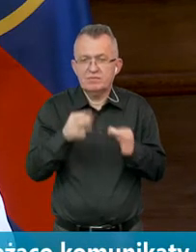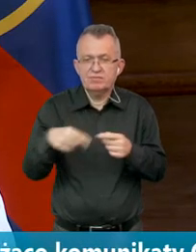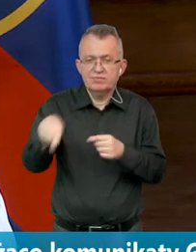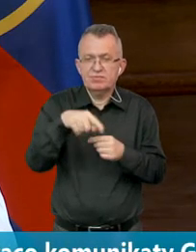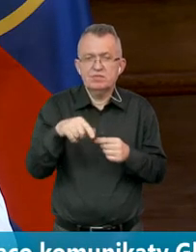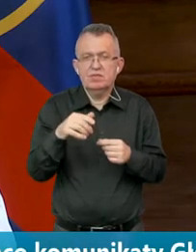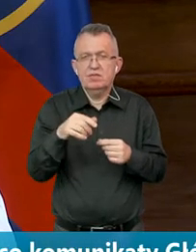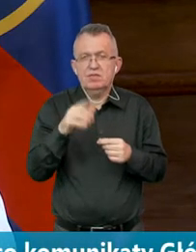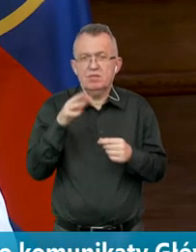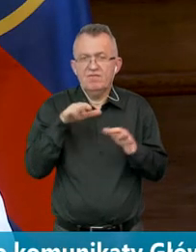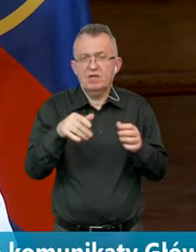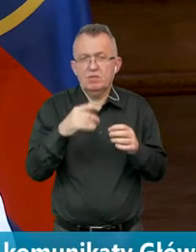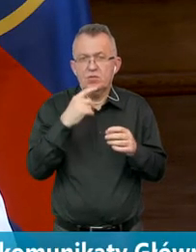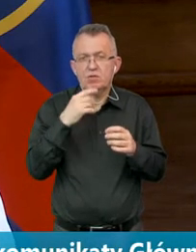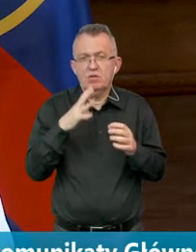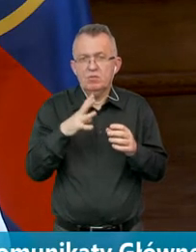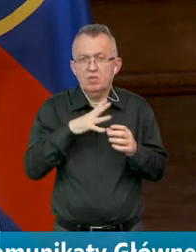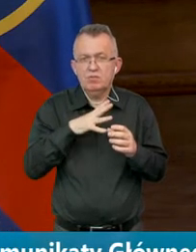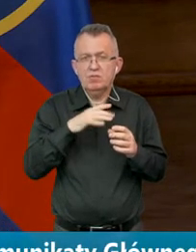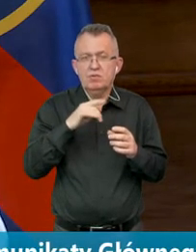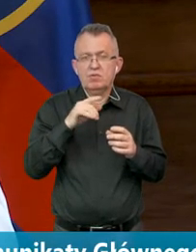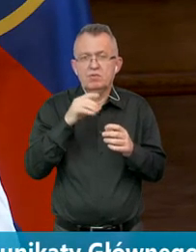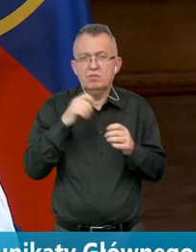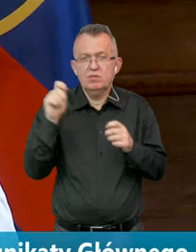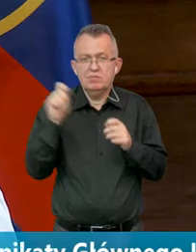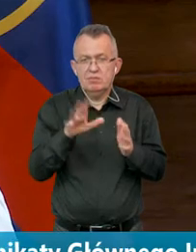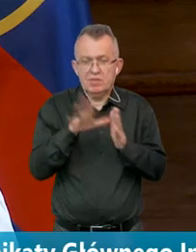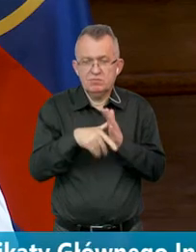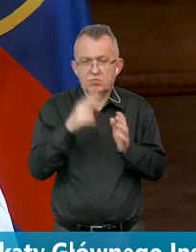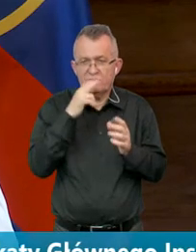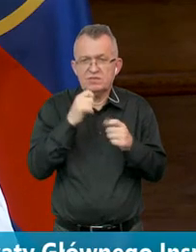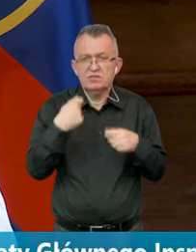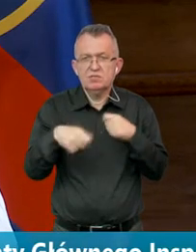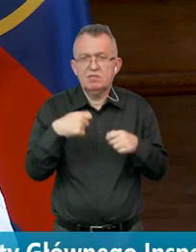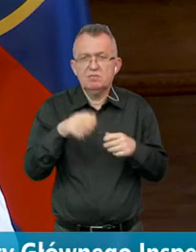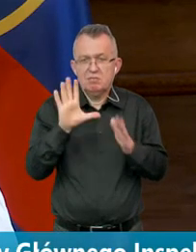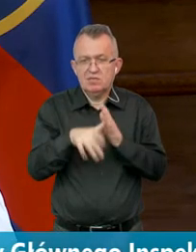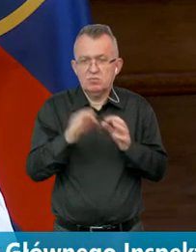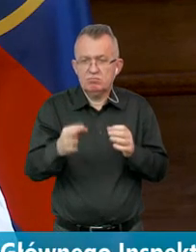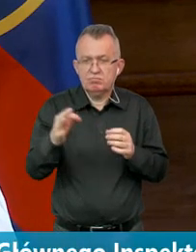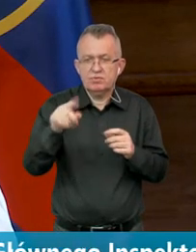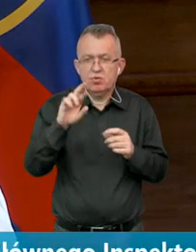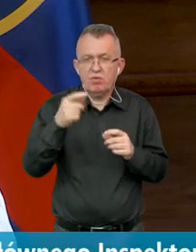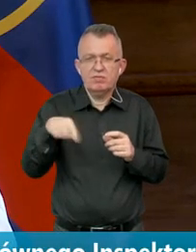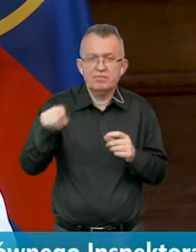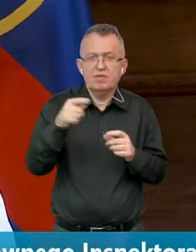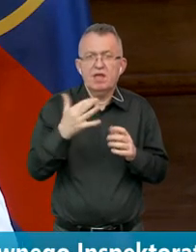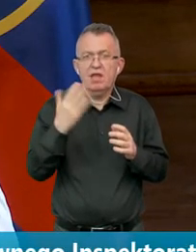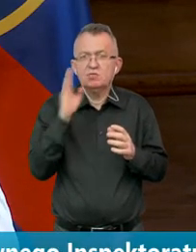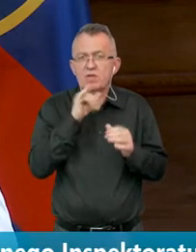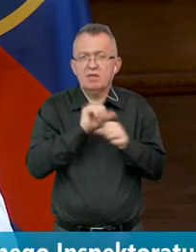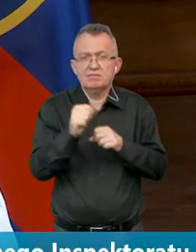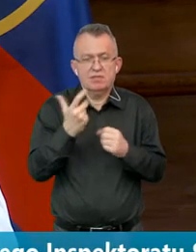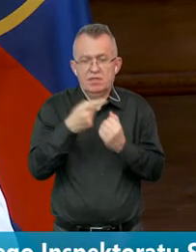znajoma z Ostrowa Wielkopolskiego wiozła mnie na fryzurę ślubną i przyjeżdżając przez miasto stwierdziła, że Szczecin to miasto rond. Pani Iwono, nie wiem, nie